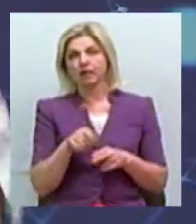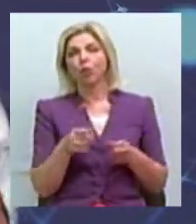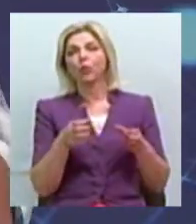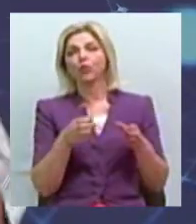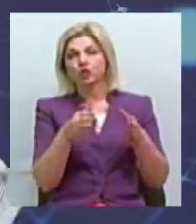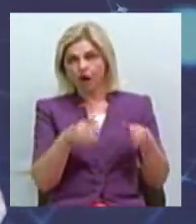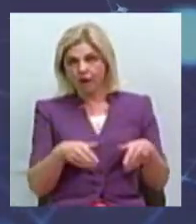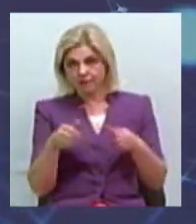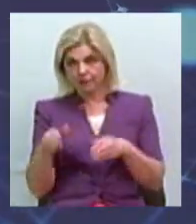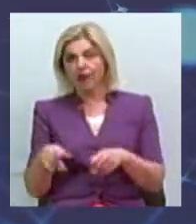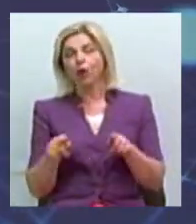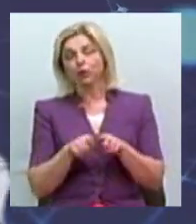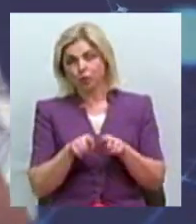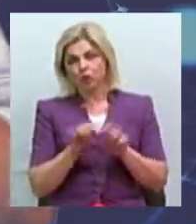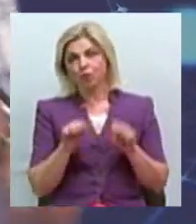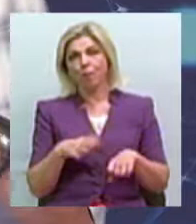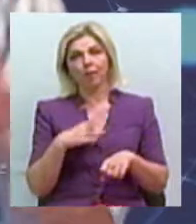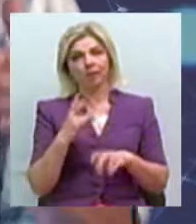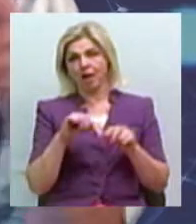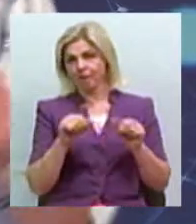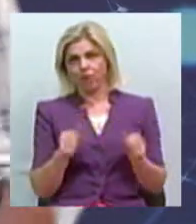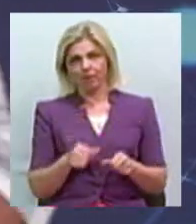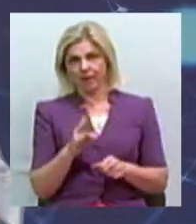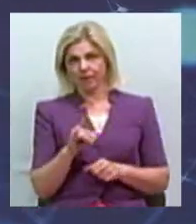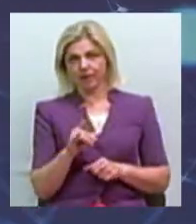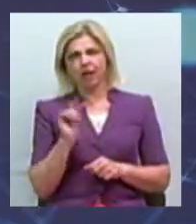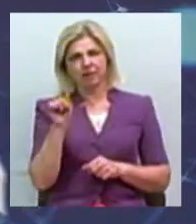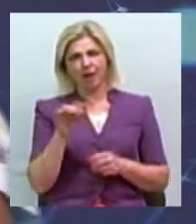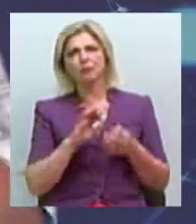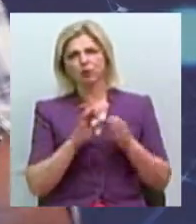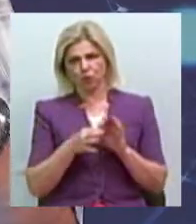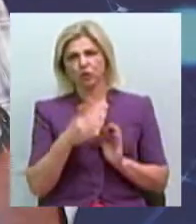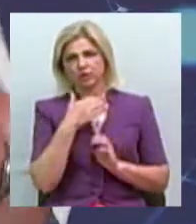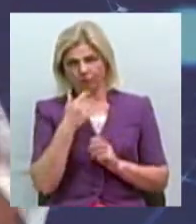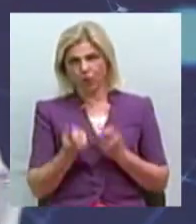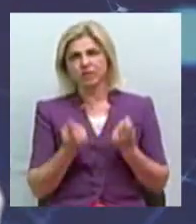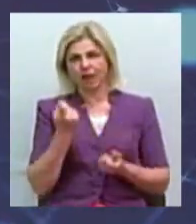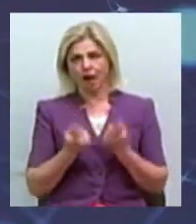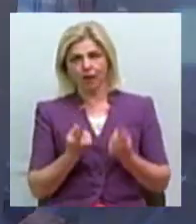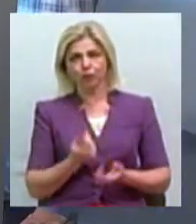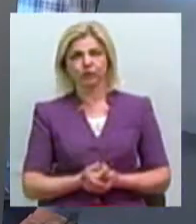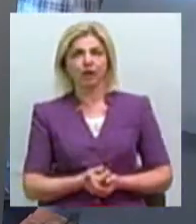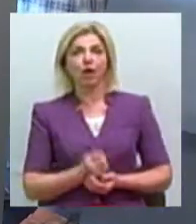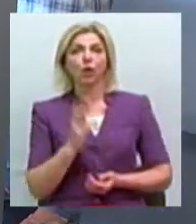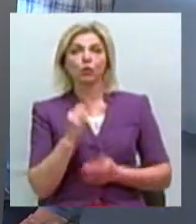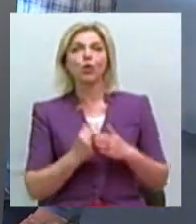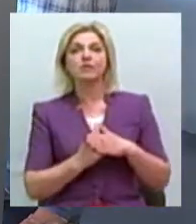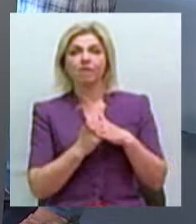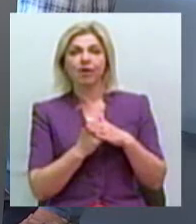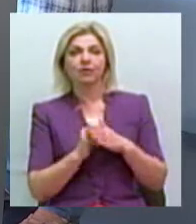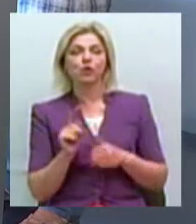участки тоже могут быть не оформлены. Поэтому там сложности возникают. Но основания для того,